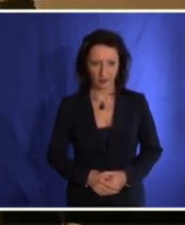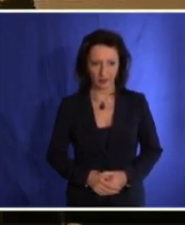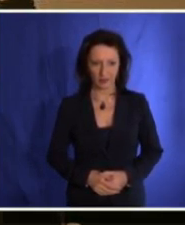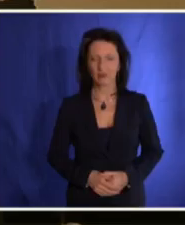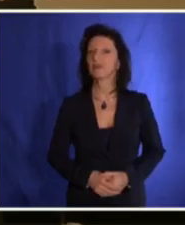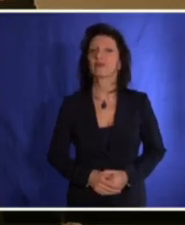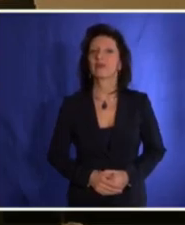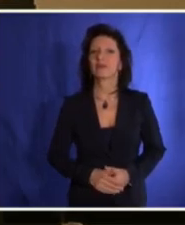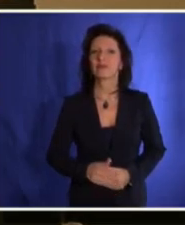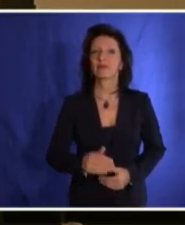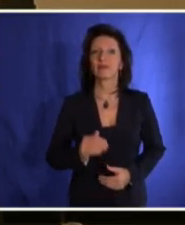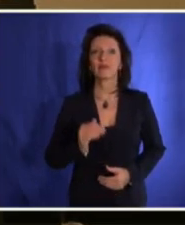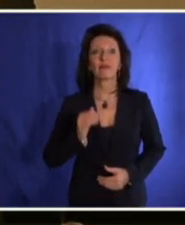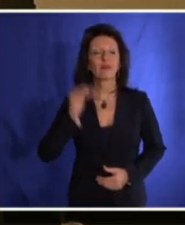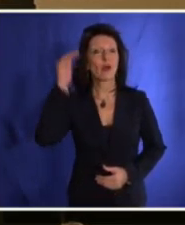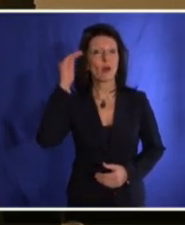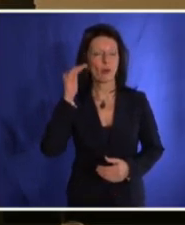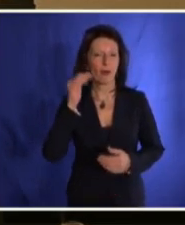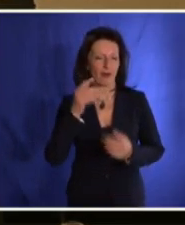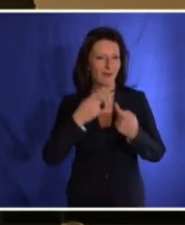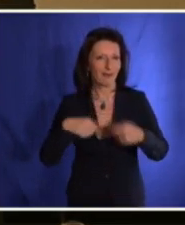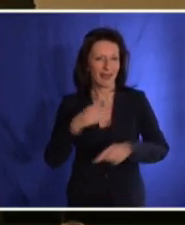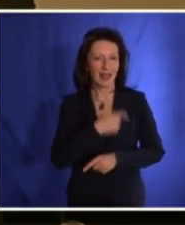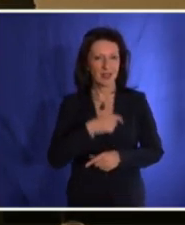Vor Landesparteitag,